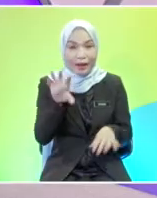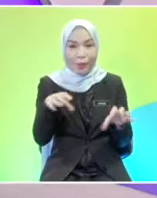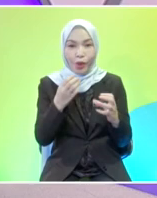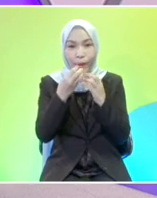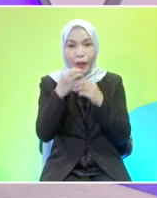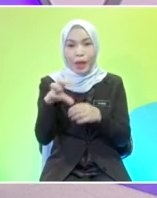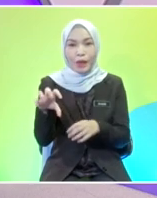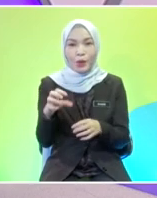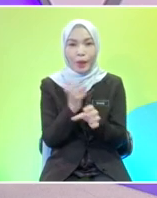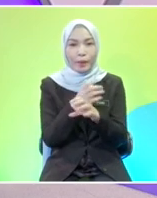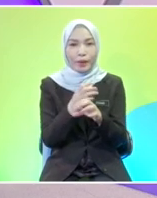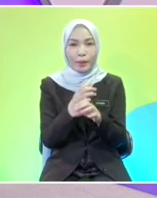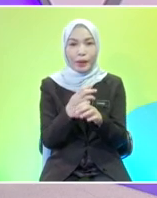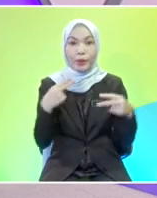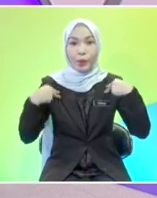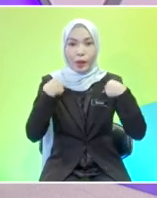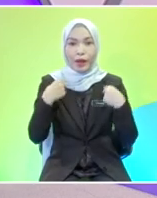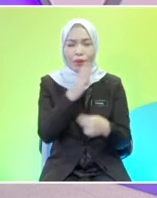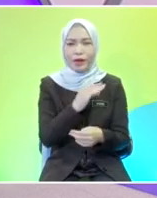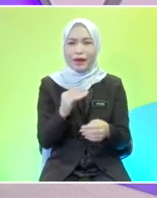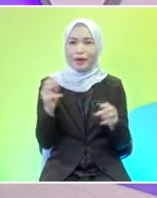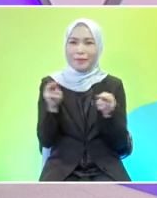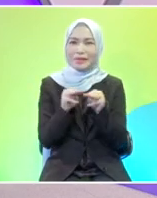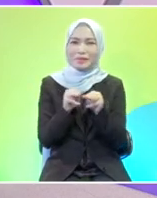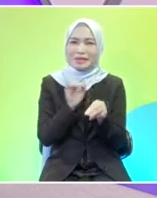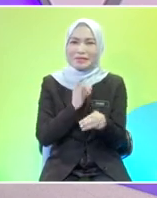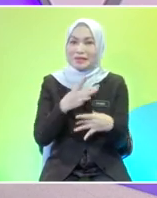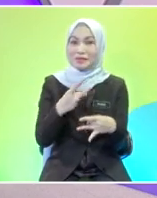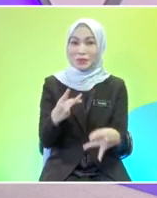kalau enggak sekolah pun kita ada sambutan hari lahir di peringkat sekolah